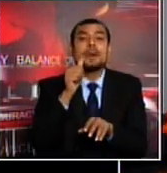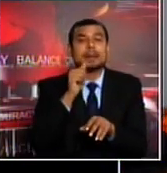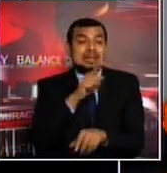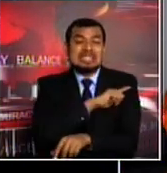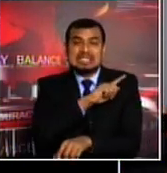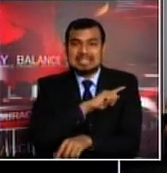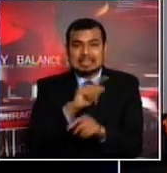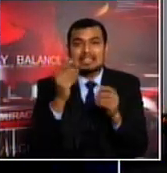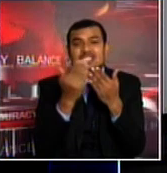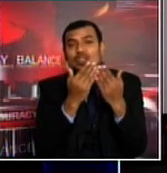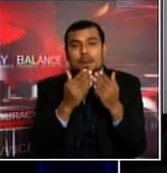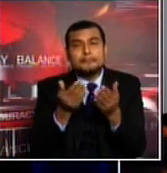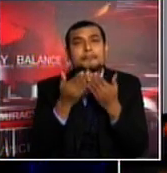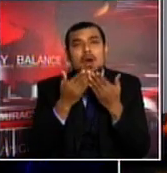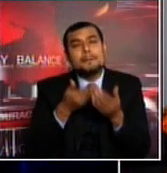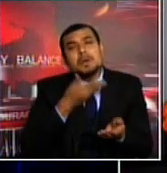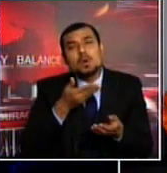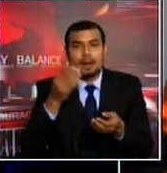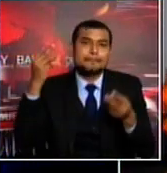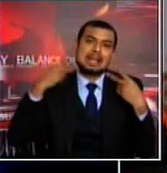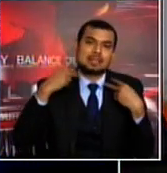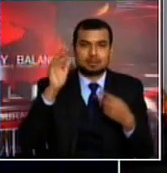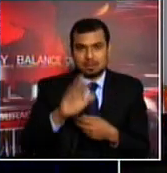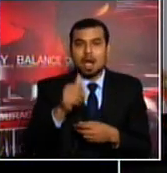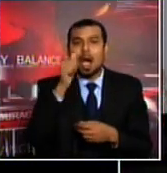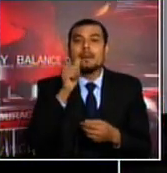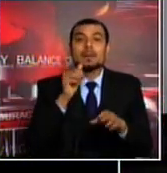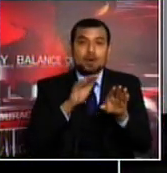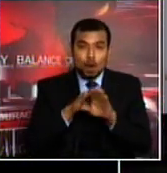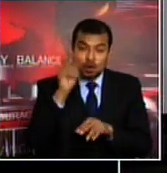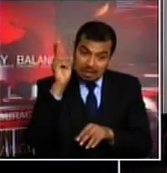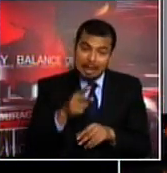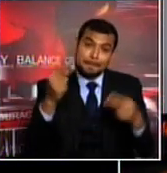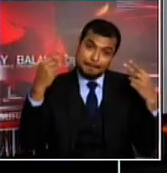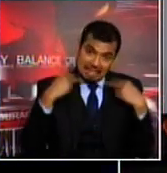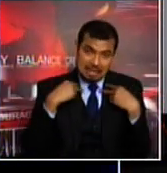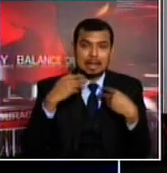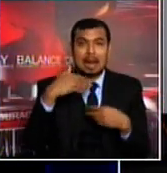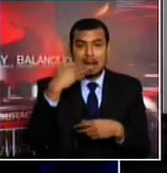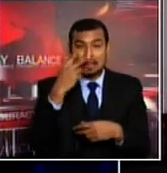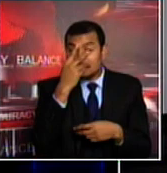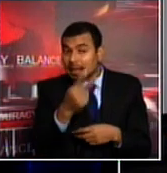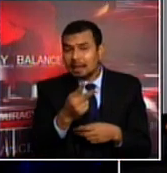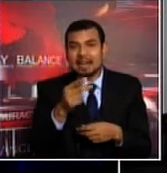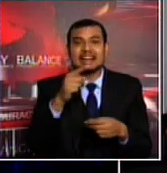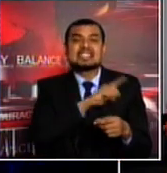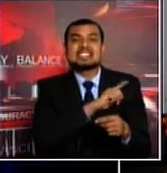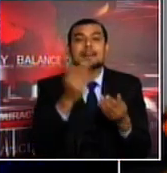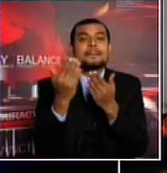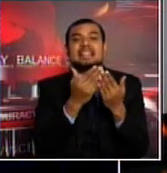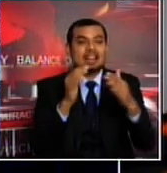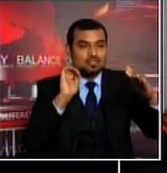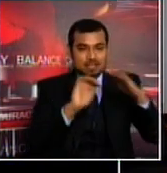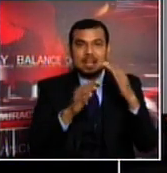निजी विद्यालयमै पढाउन बाध्य छन्। अभिभावकको यही बाध्यता देखेका निजी विद्यालय